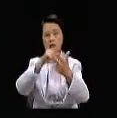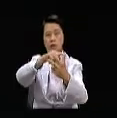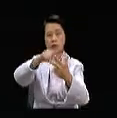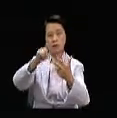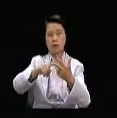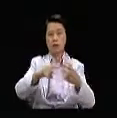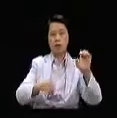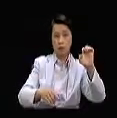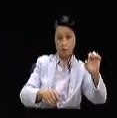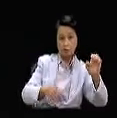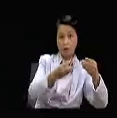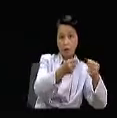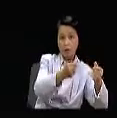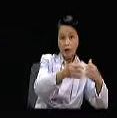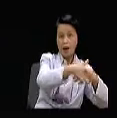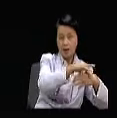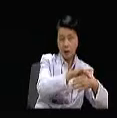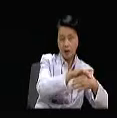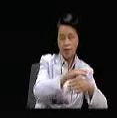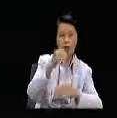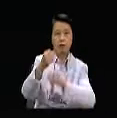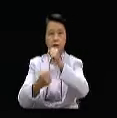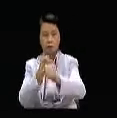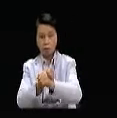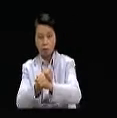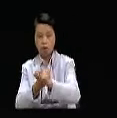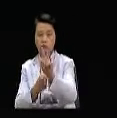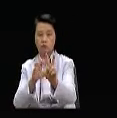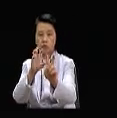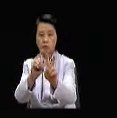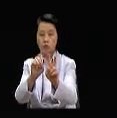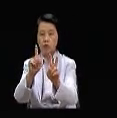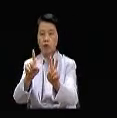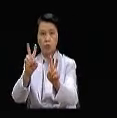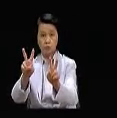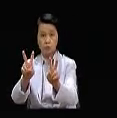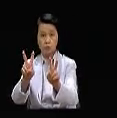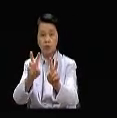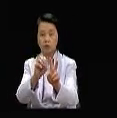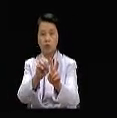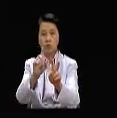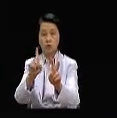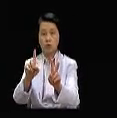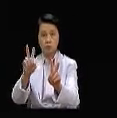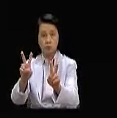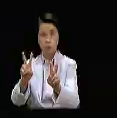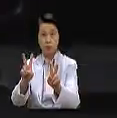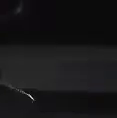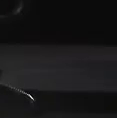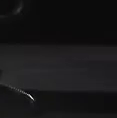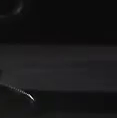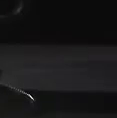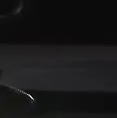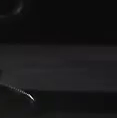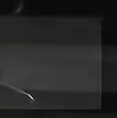BPK wajib sebagai vinyl kemudiannya pada tahun 2012 telah dikembangkannya bermula